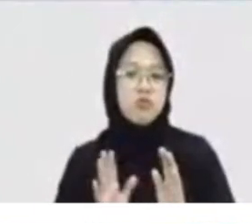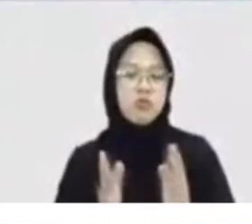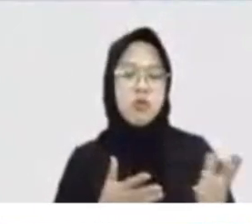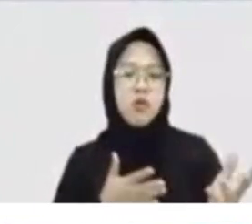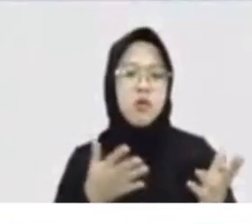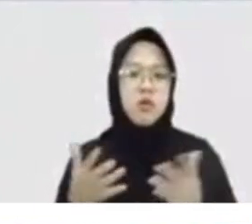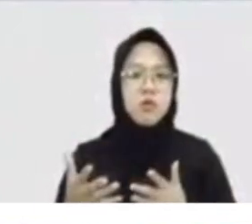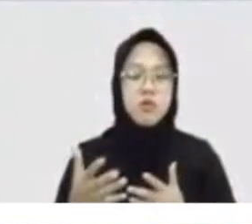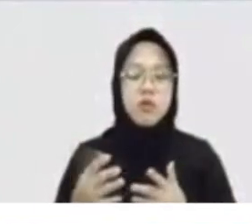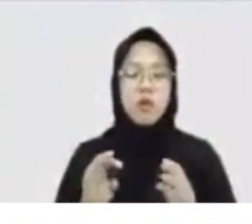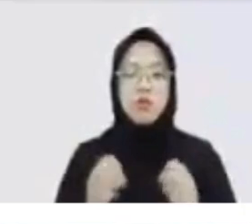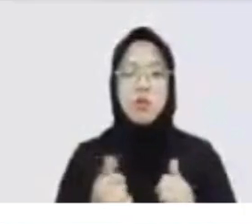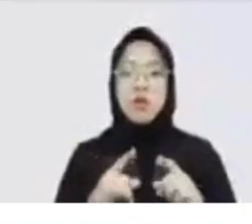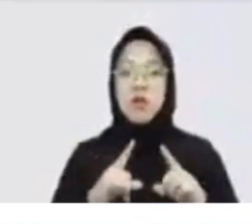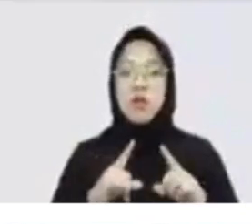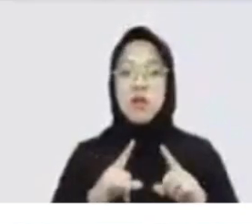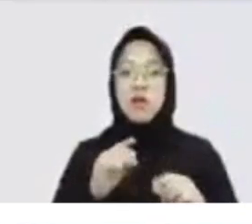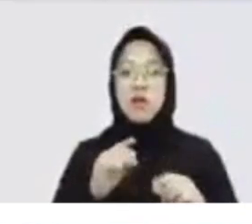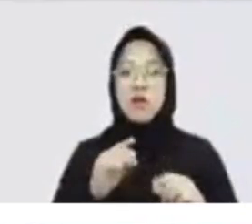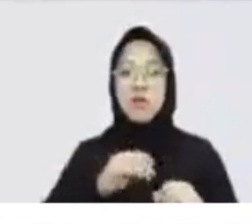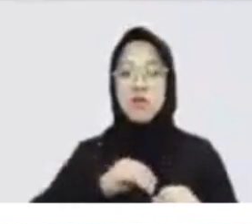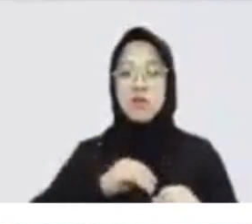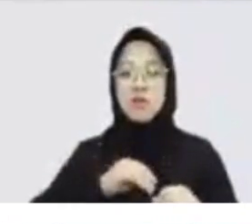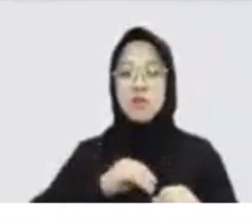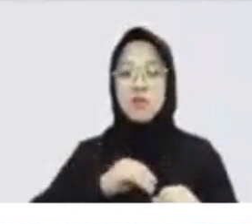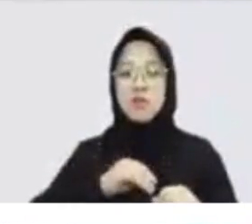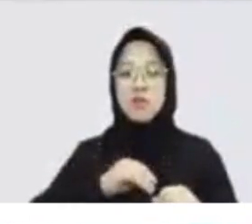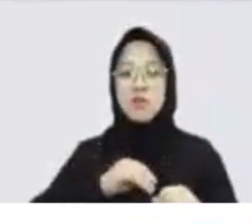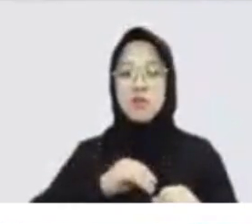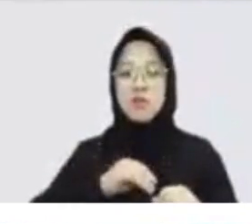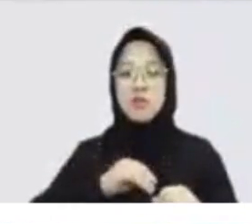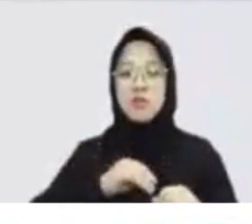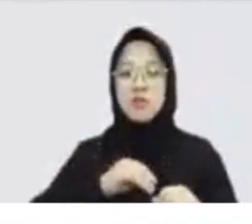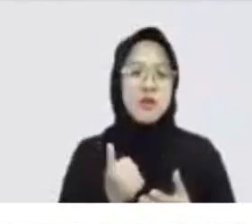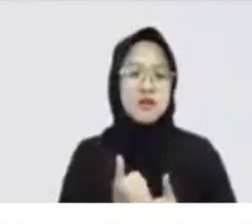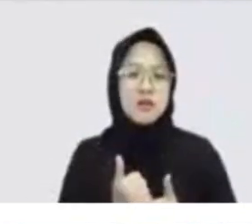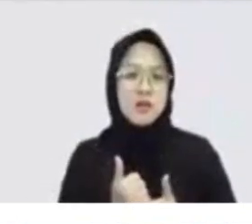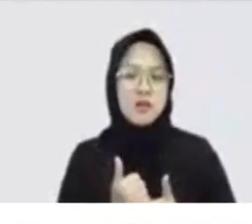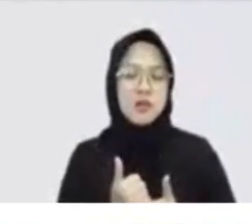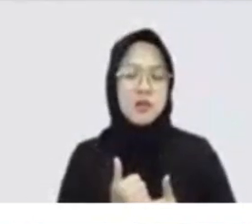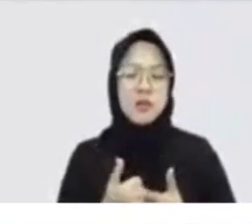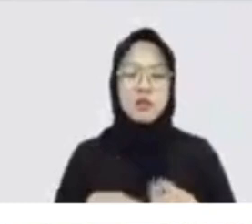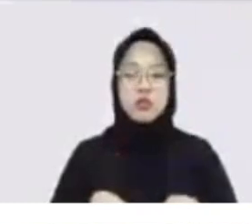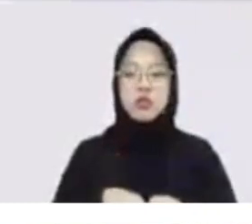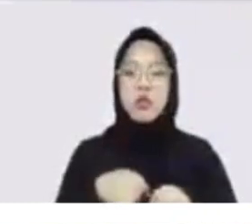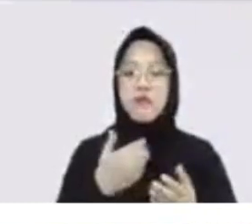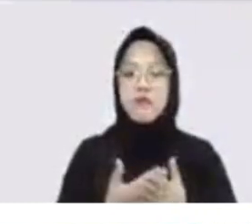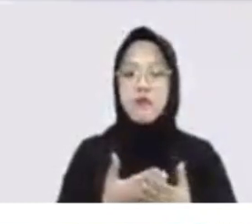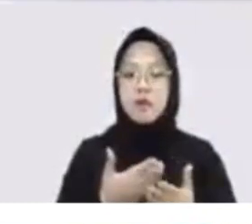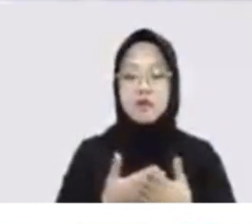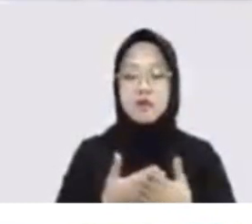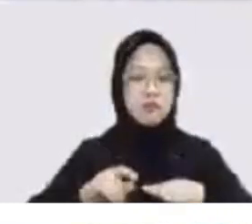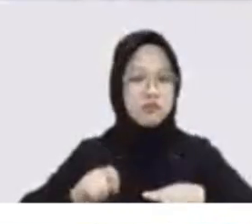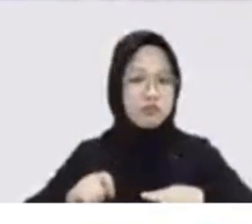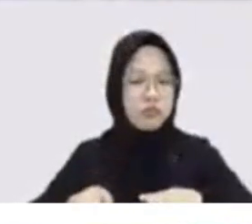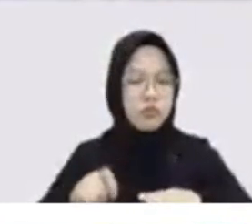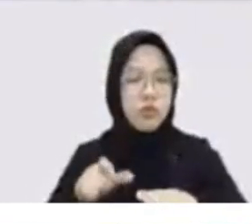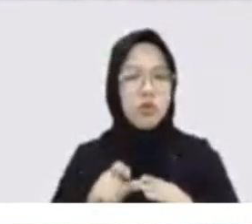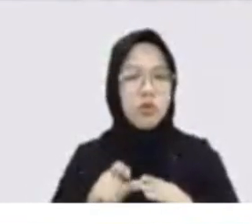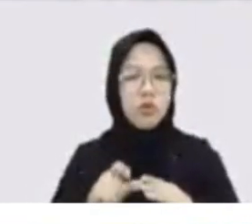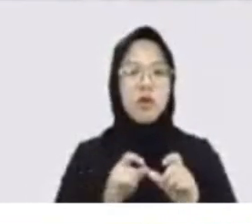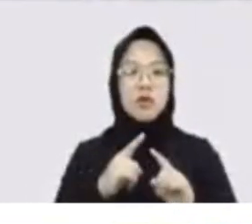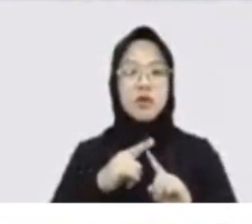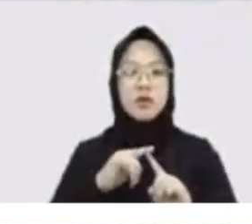a pindah memilih dari TPS asalnya bukti b16 berdasarkan fakta yang terungkap dalam persidangan bahwa pemilih atas nama Kristiani dtps